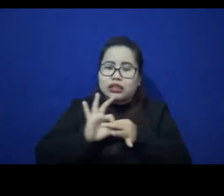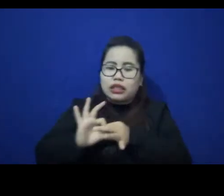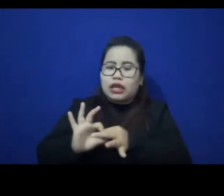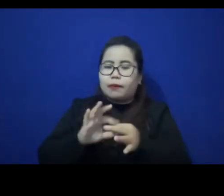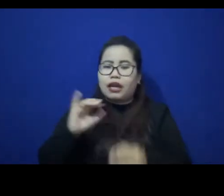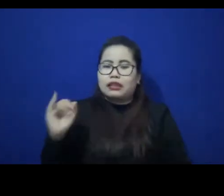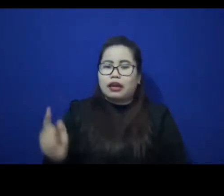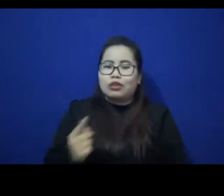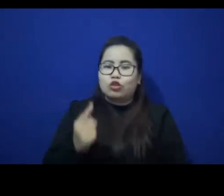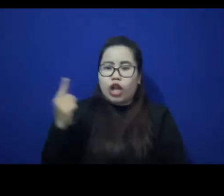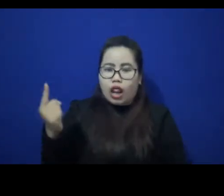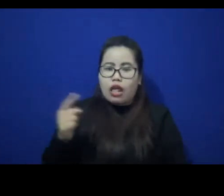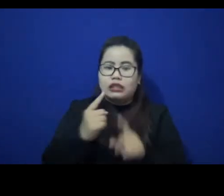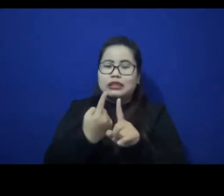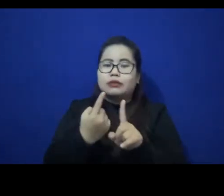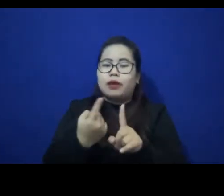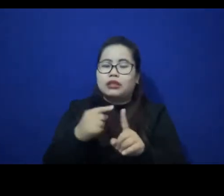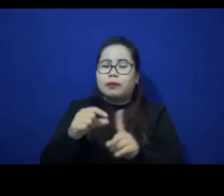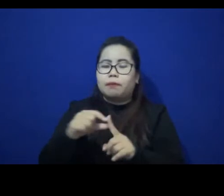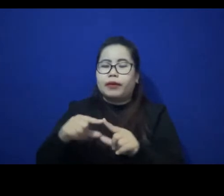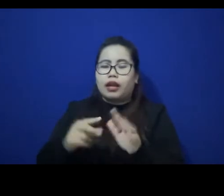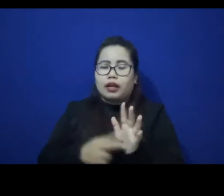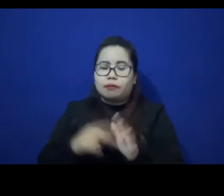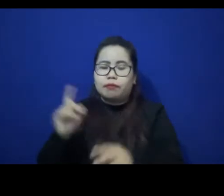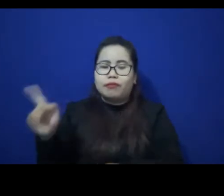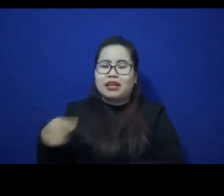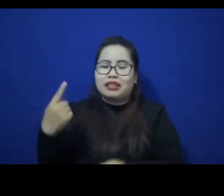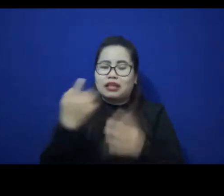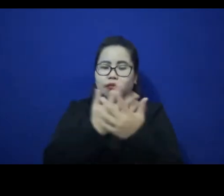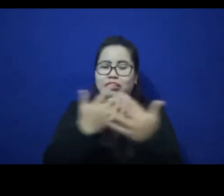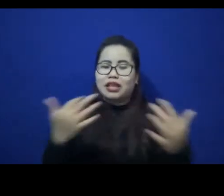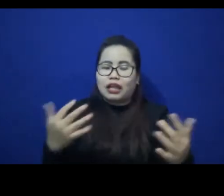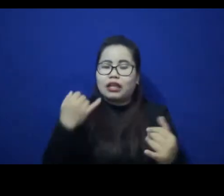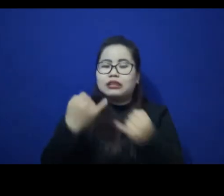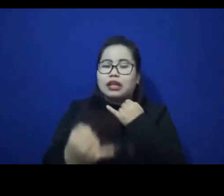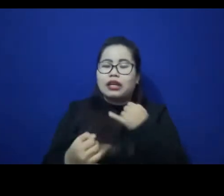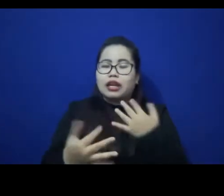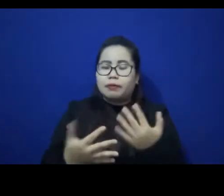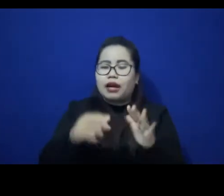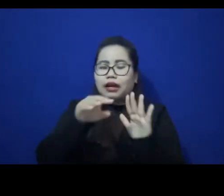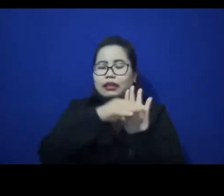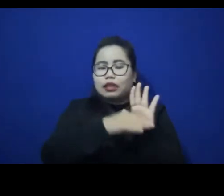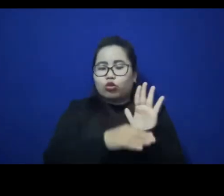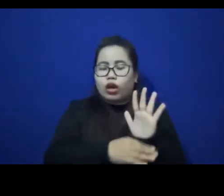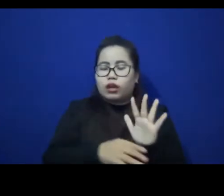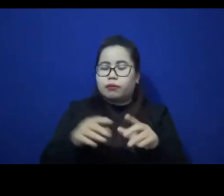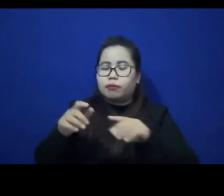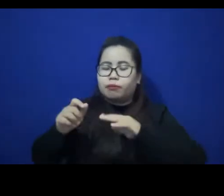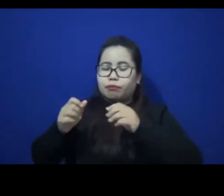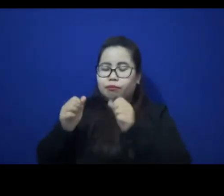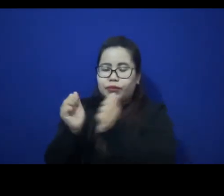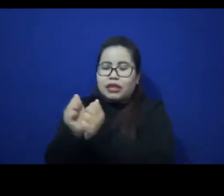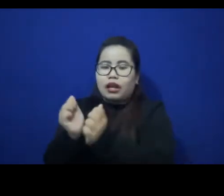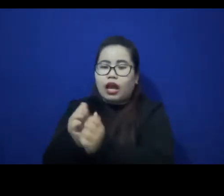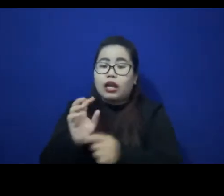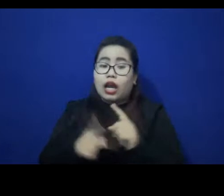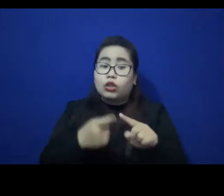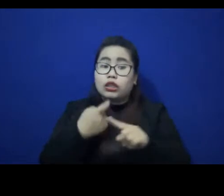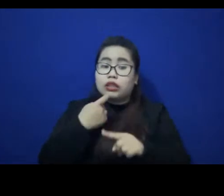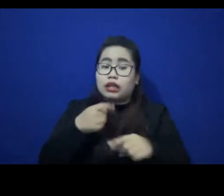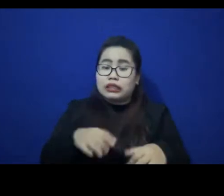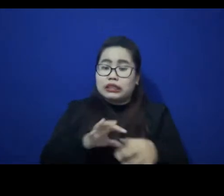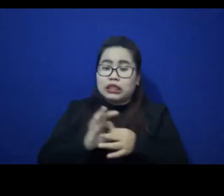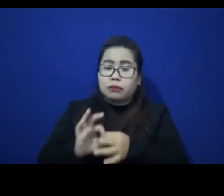internasional yang ke-11 peran pemerintah dan masyarakat dan terakhir ketentuan pidana kerjasama internasional yang saya Sebutkan itu